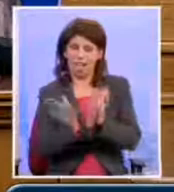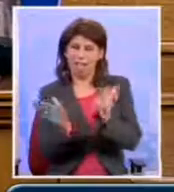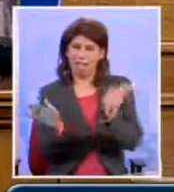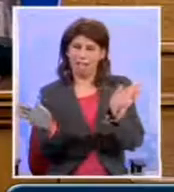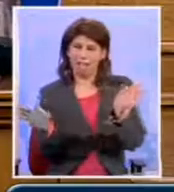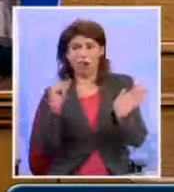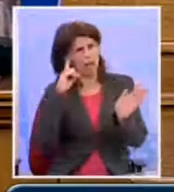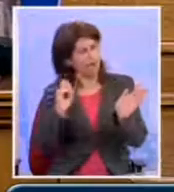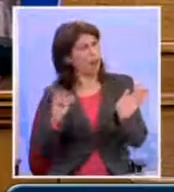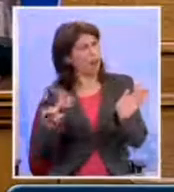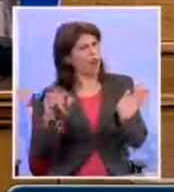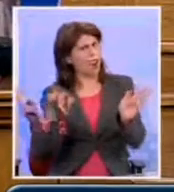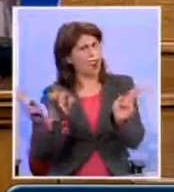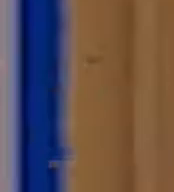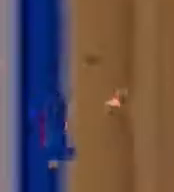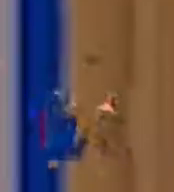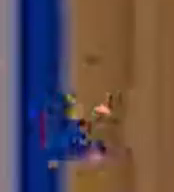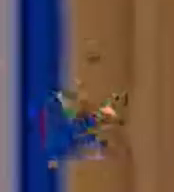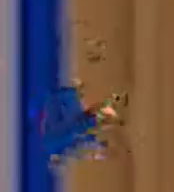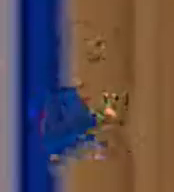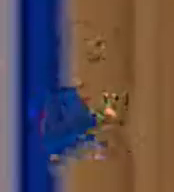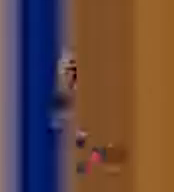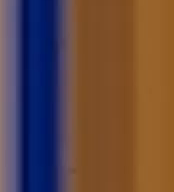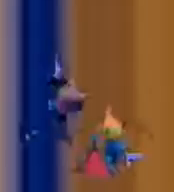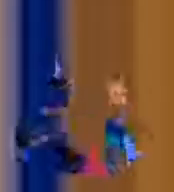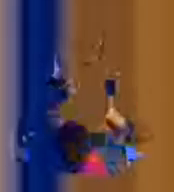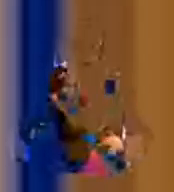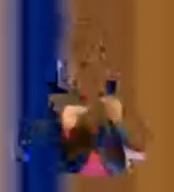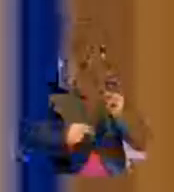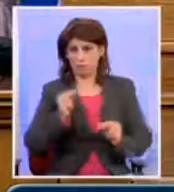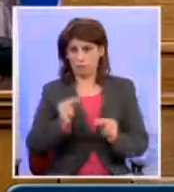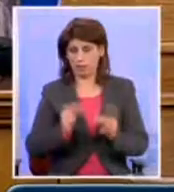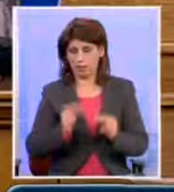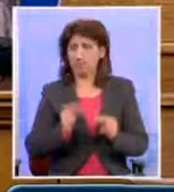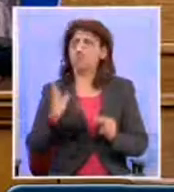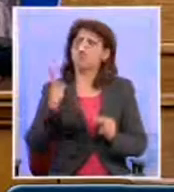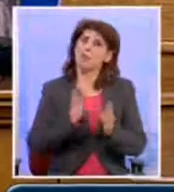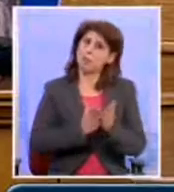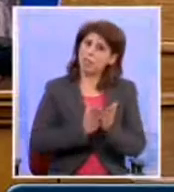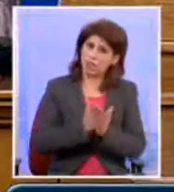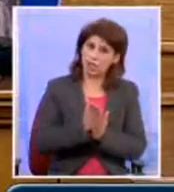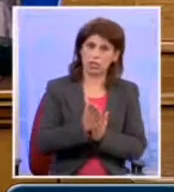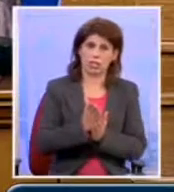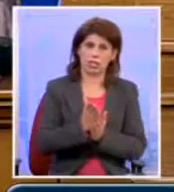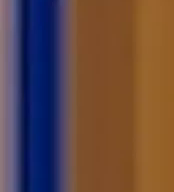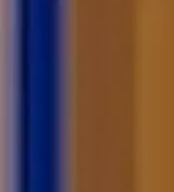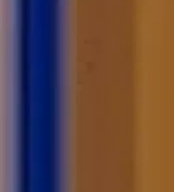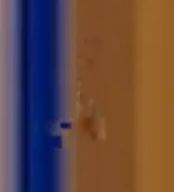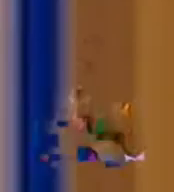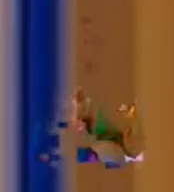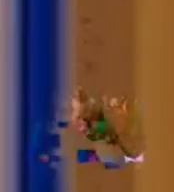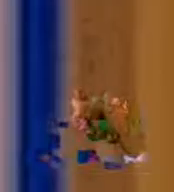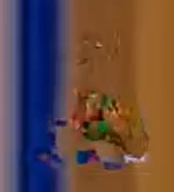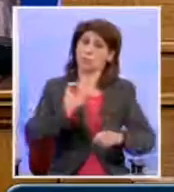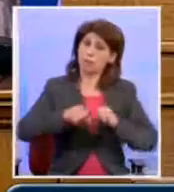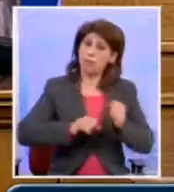περιορισμό. Πιστεύω ωστόσο ότι ορισμένα από τα προβλήματα τα οποία η δικαιοσύνη αντιμετωπίζει,